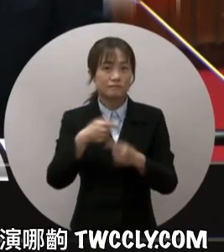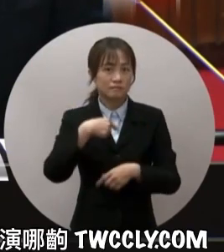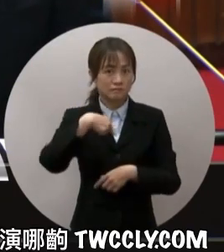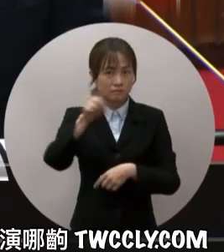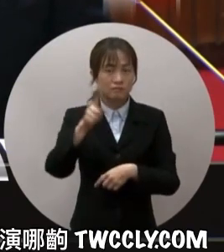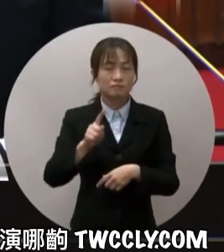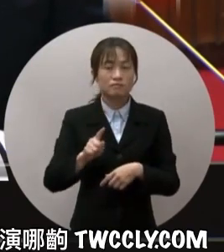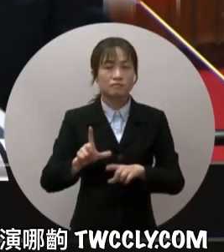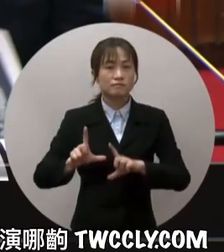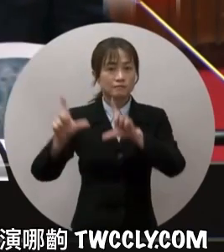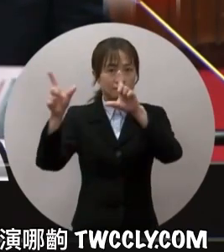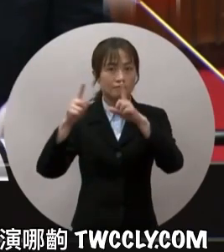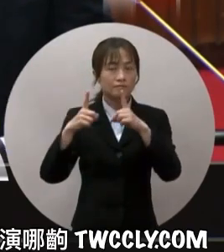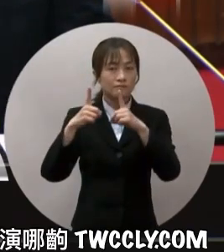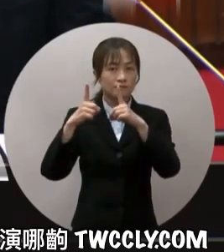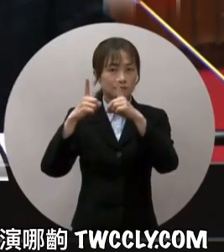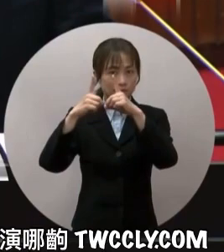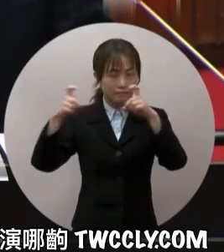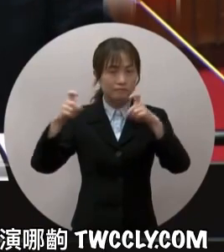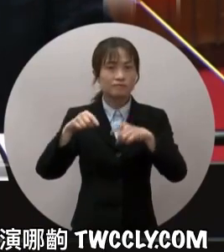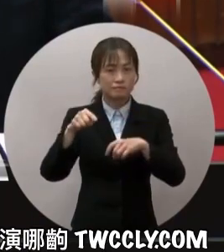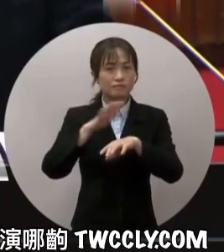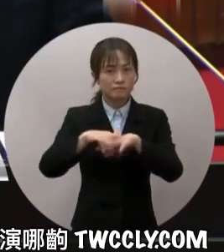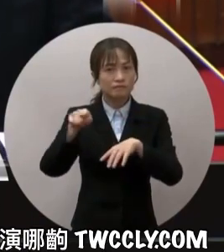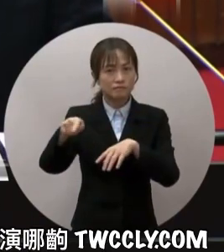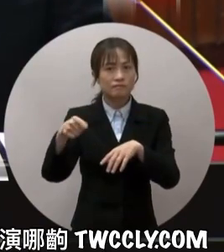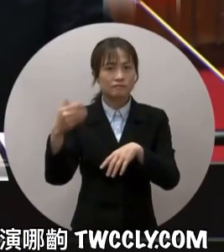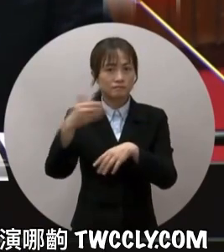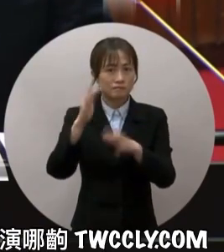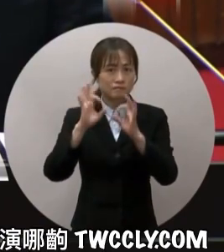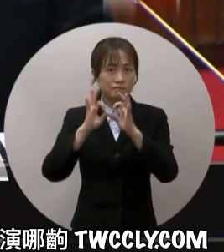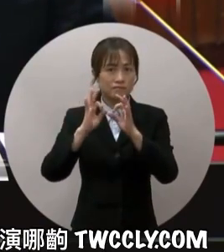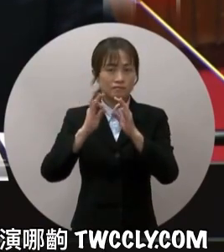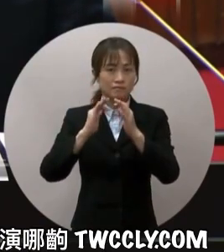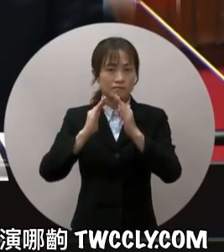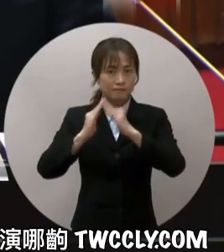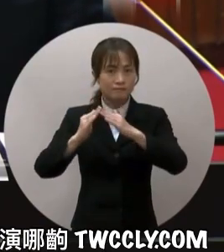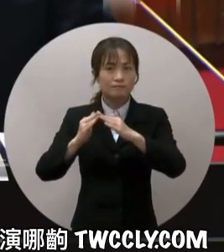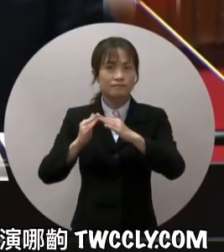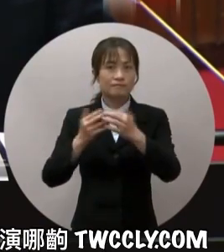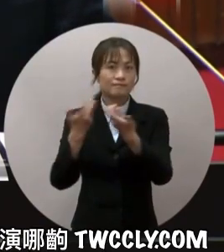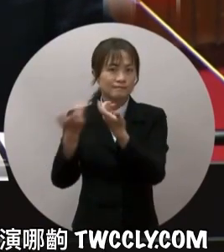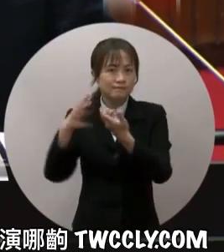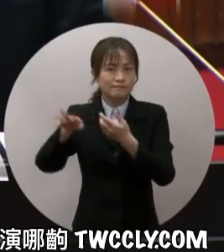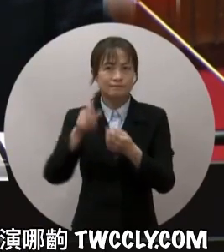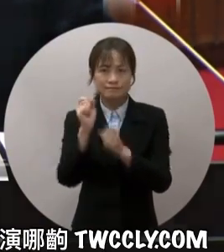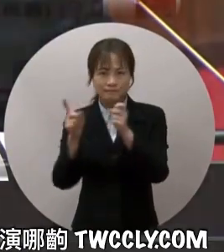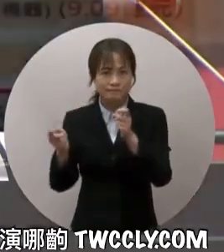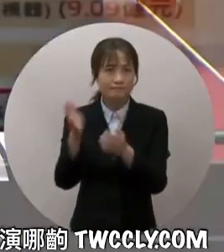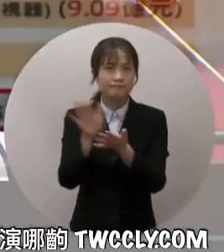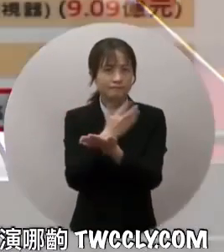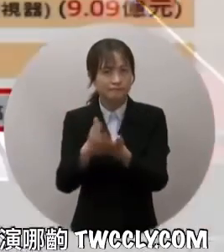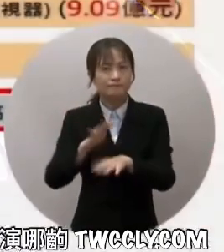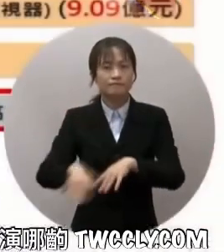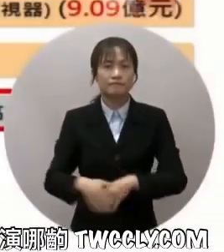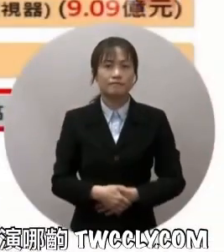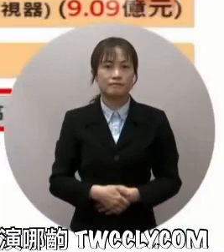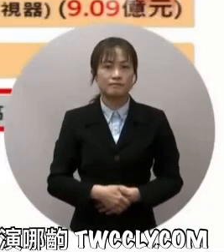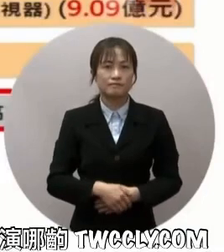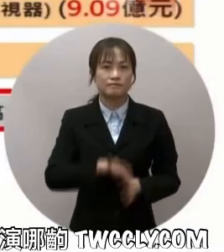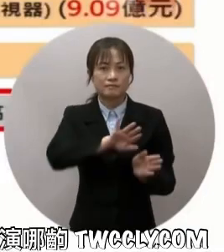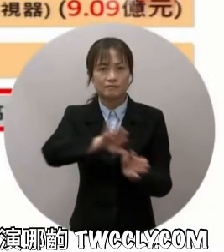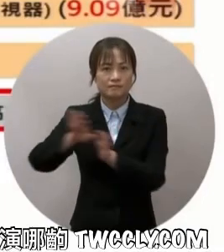足地市場風舟市場那我們看一下這個整個這次的計畫裡面其實在於這個大樓